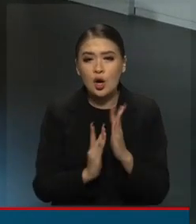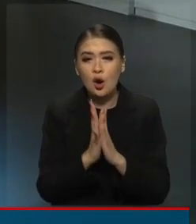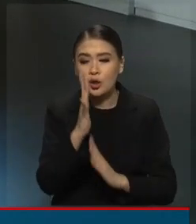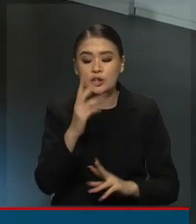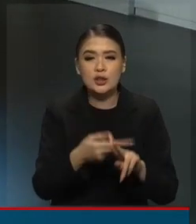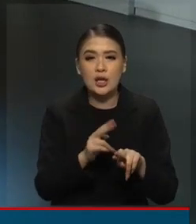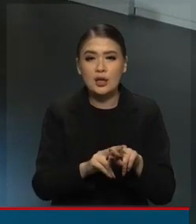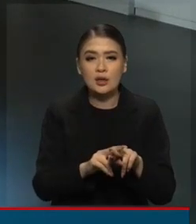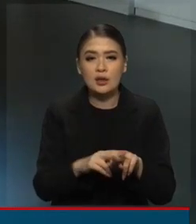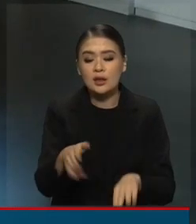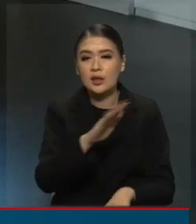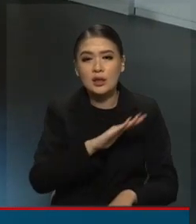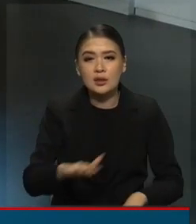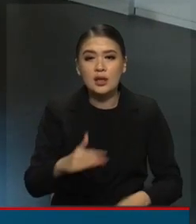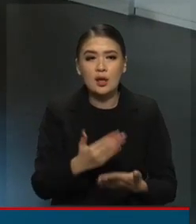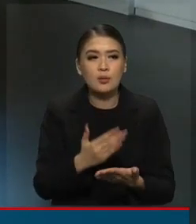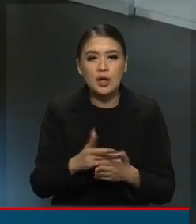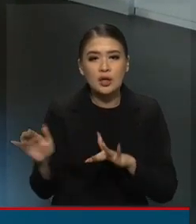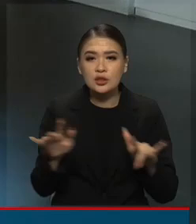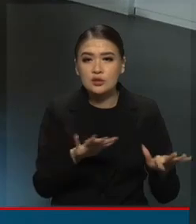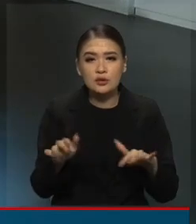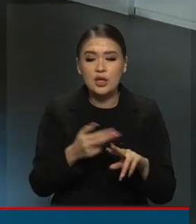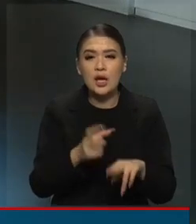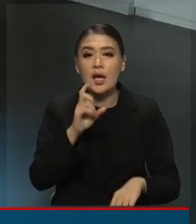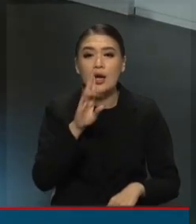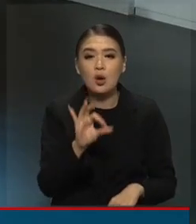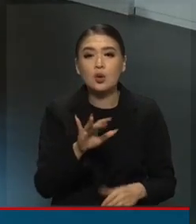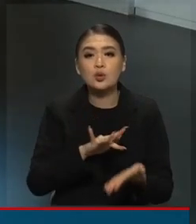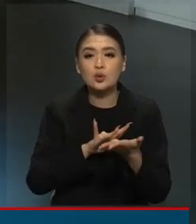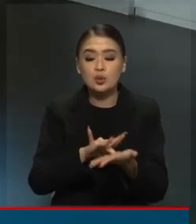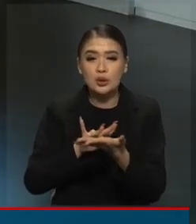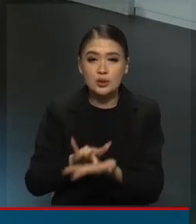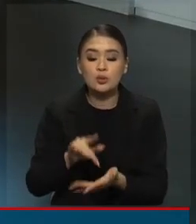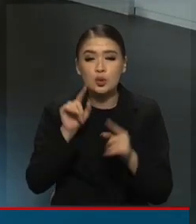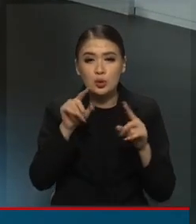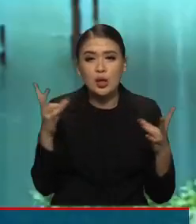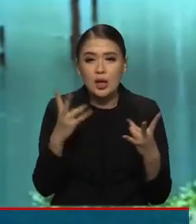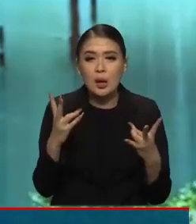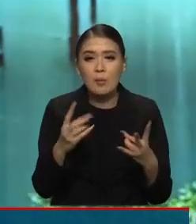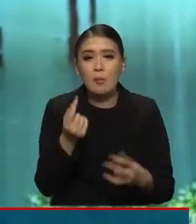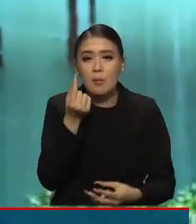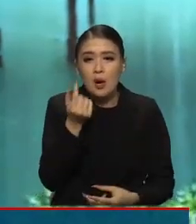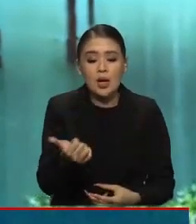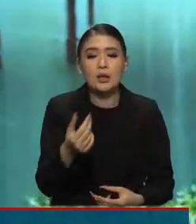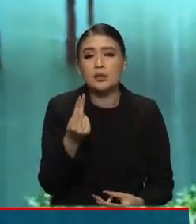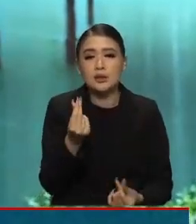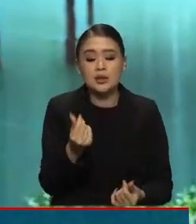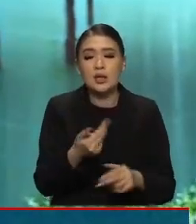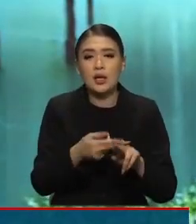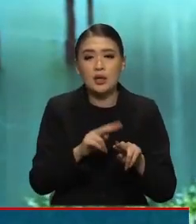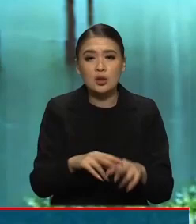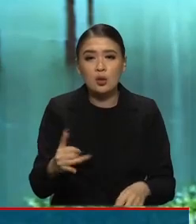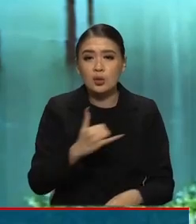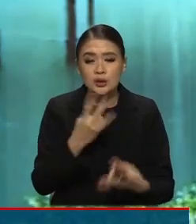не в такие вот вещи, да, а именно в экотуризм. И туда нужно очень мало денег. У нас, понимаете, нам ничего не